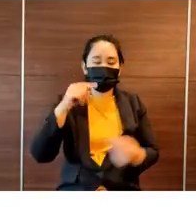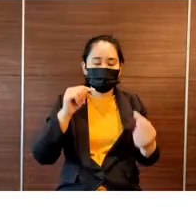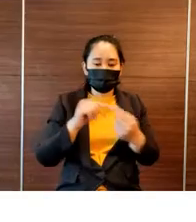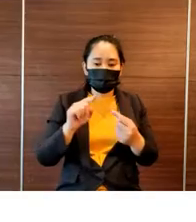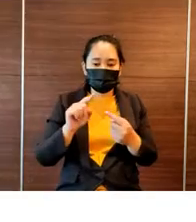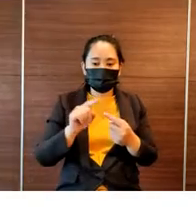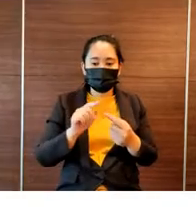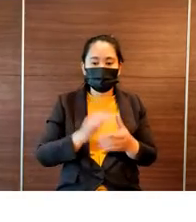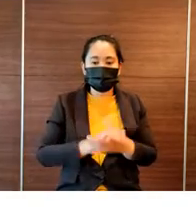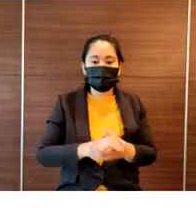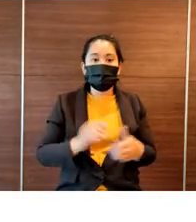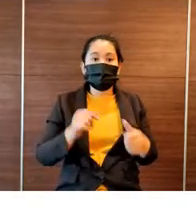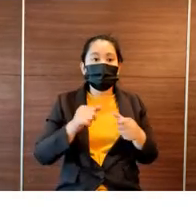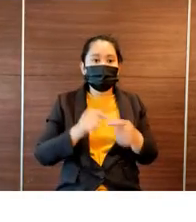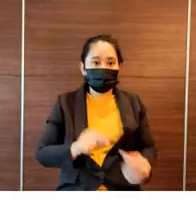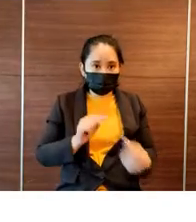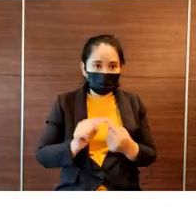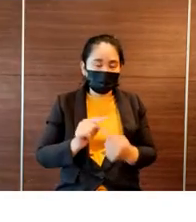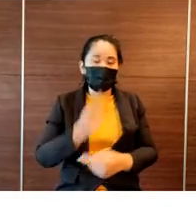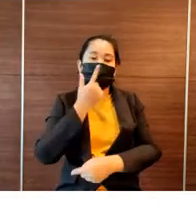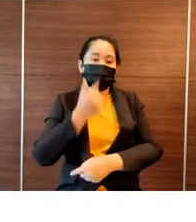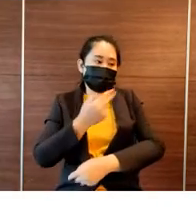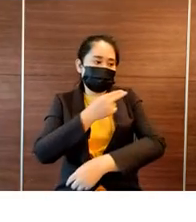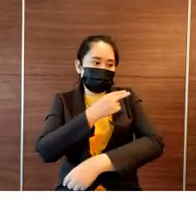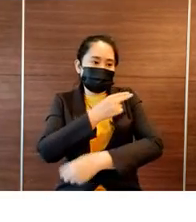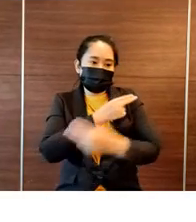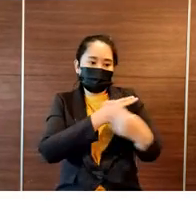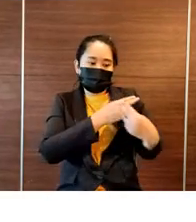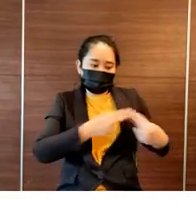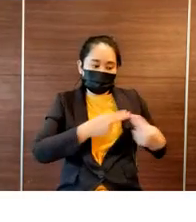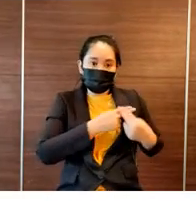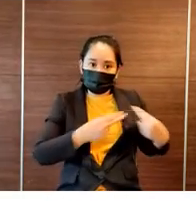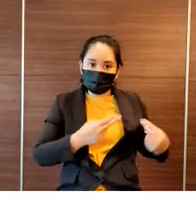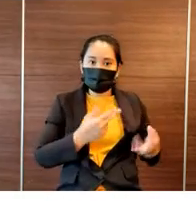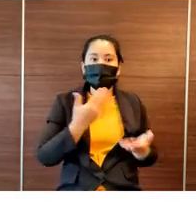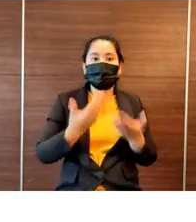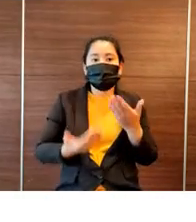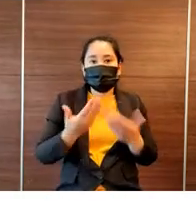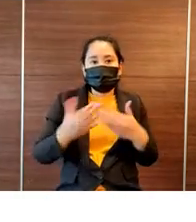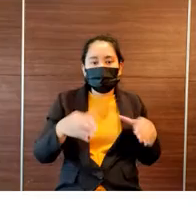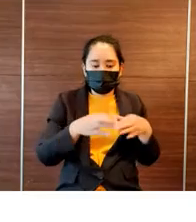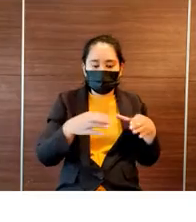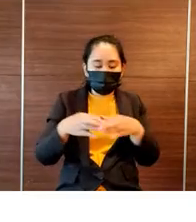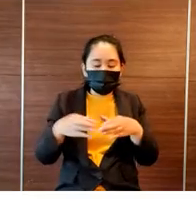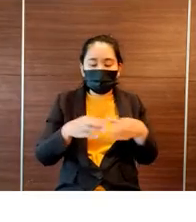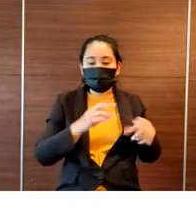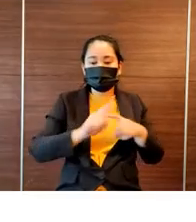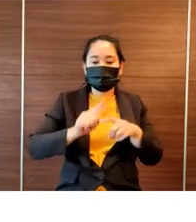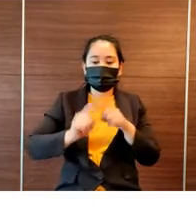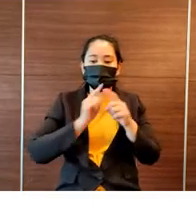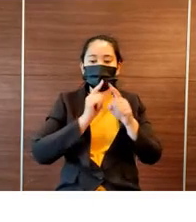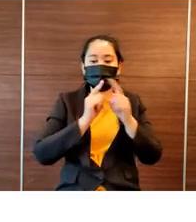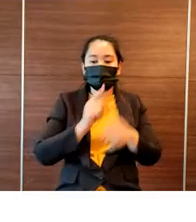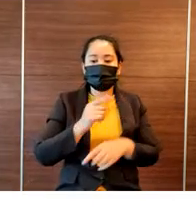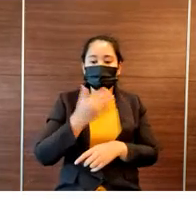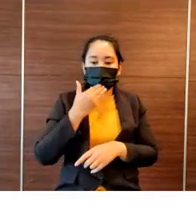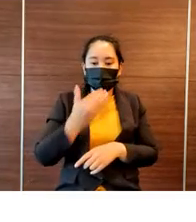ที่กาชาดเป็นกลุ่ม prevention หรืออะไรก็แล้วแต่เราคุยทวิตตลอดผ่าน4ปีแ